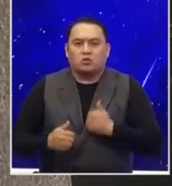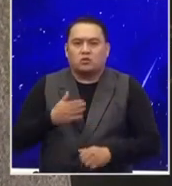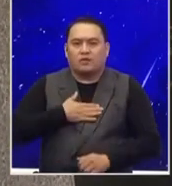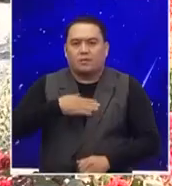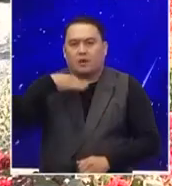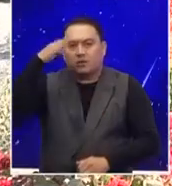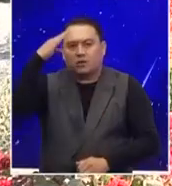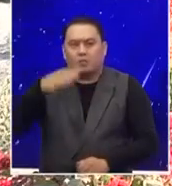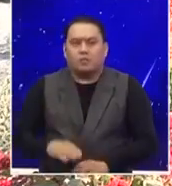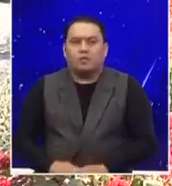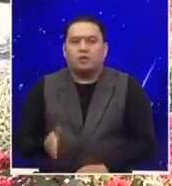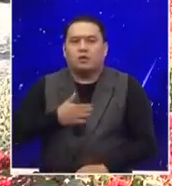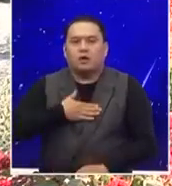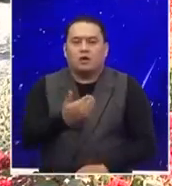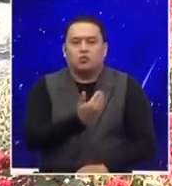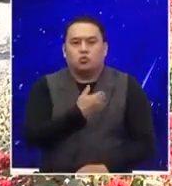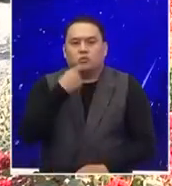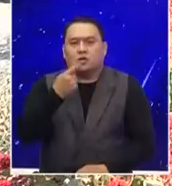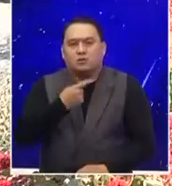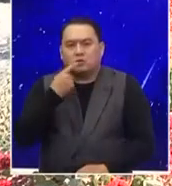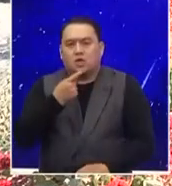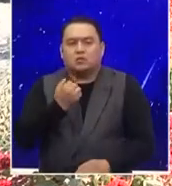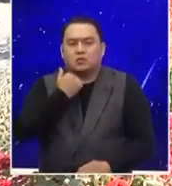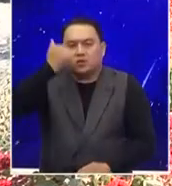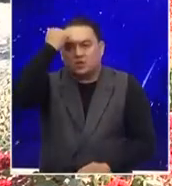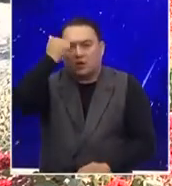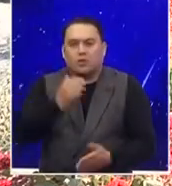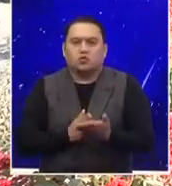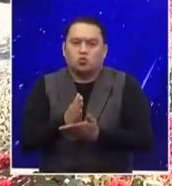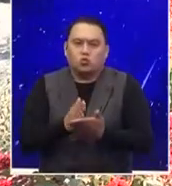отцом. Я хочу поблагодарить службу МЧС,